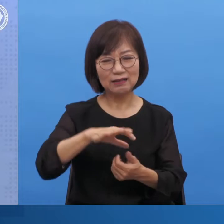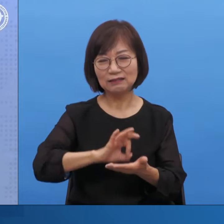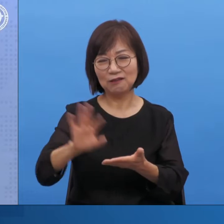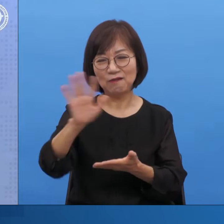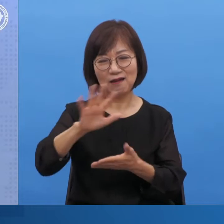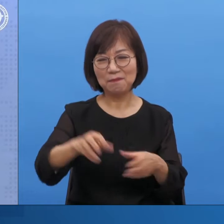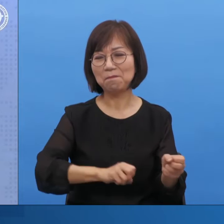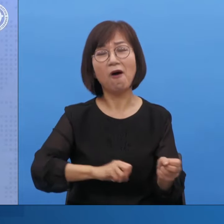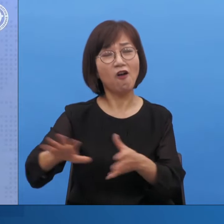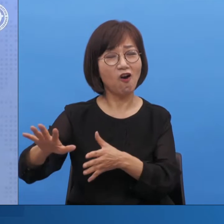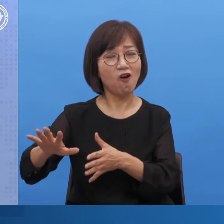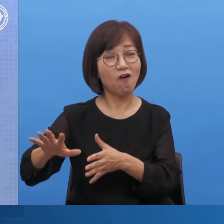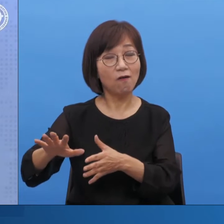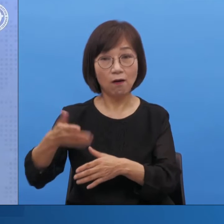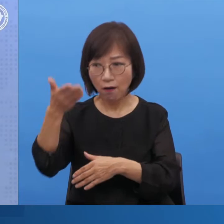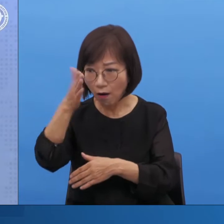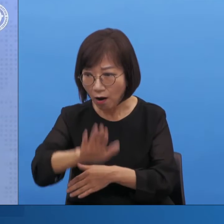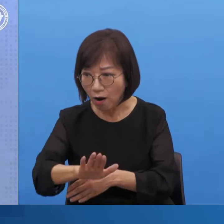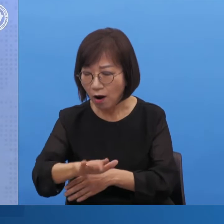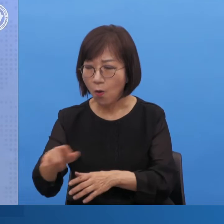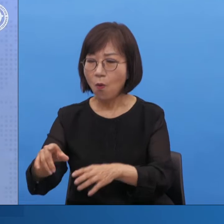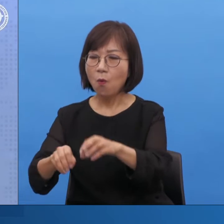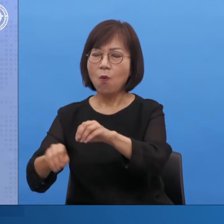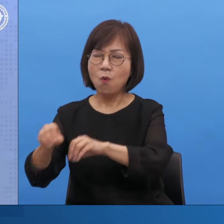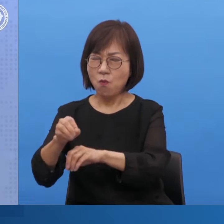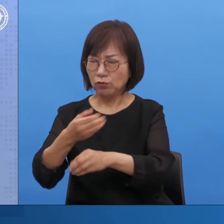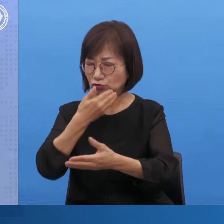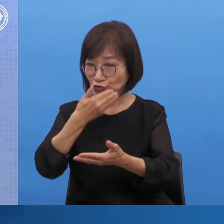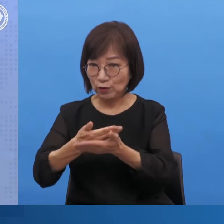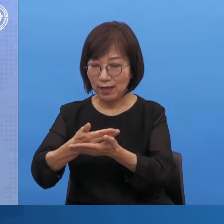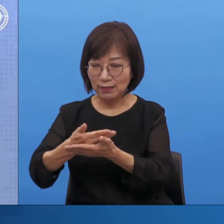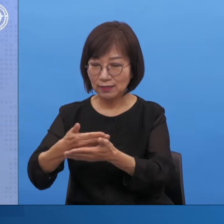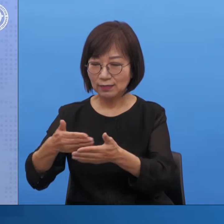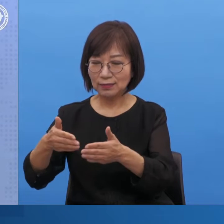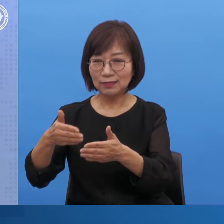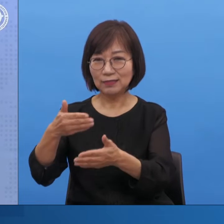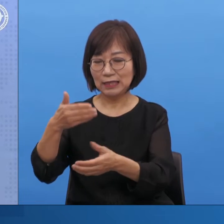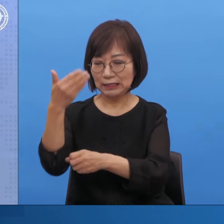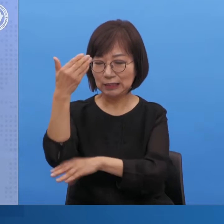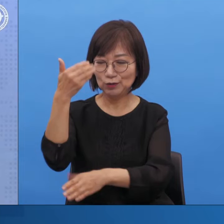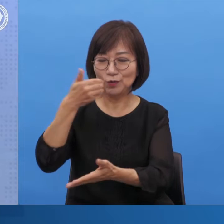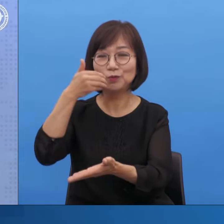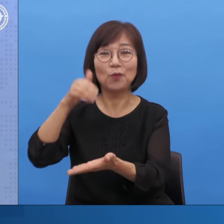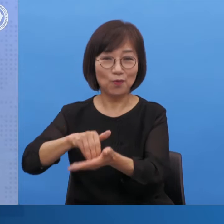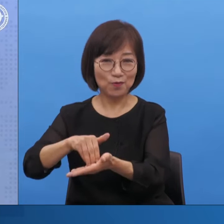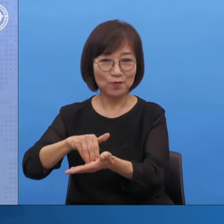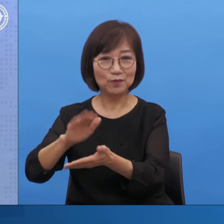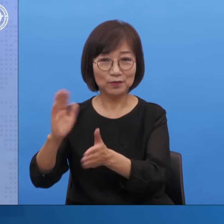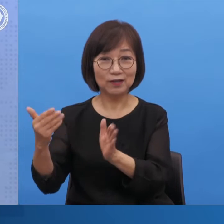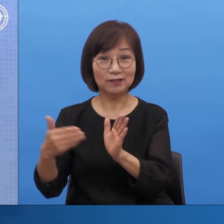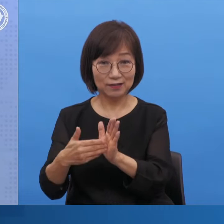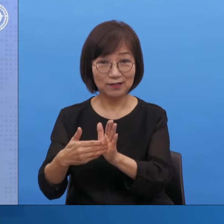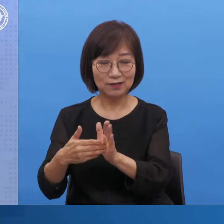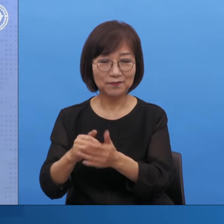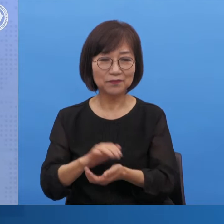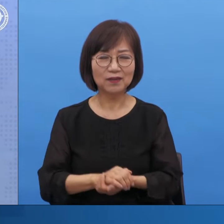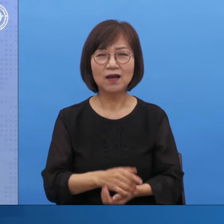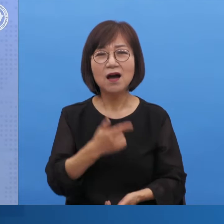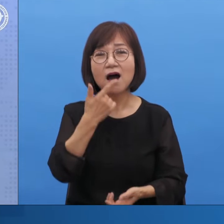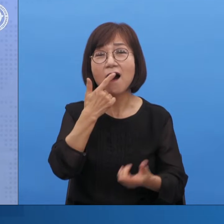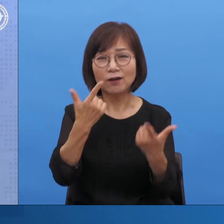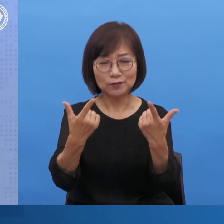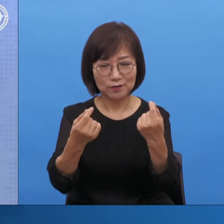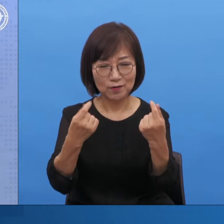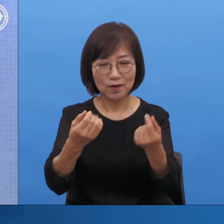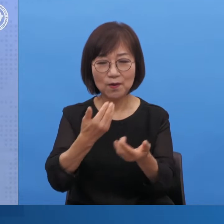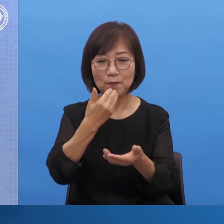something 얘기입니다. invaluable, these rejected stones that became the cornerstone. But David knew of this. 이토록 복음 깨닫는다는 것은